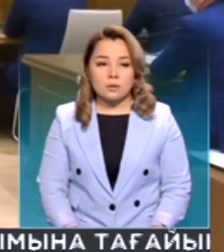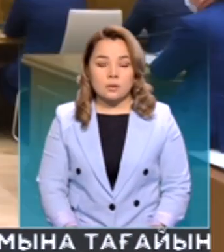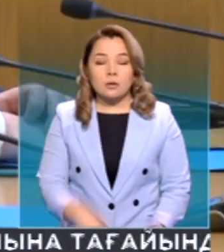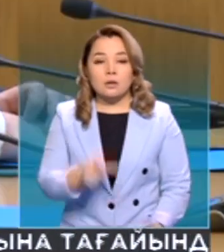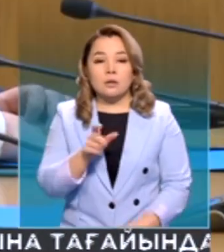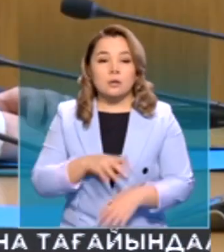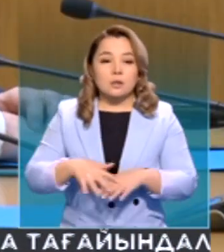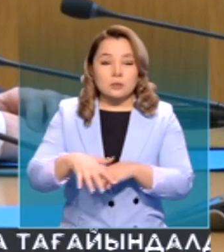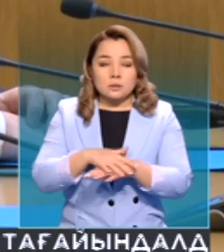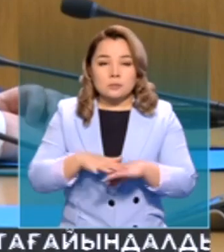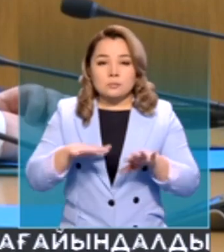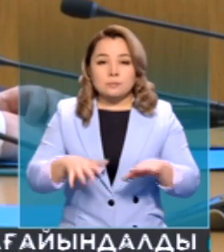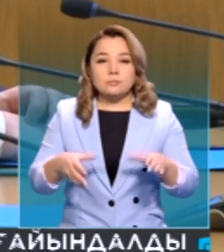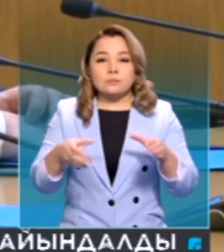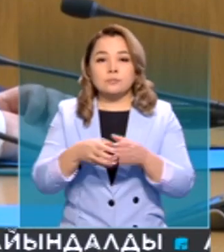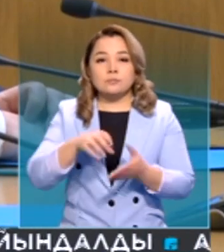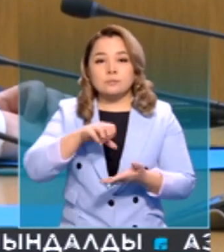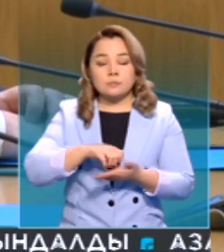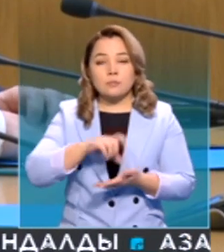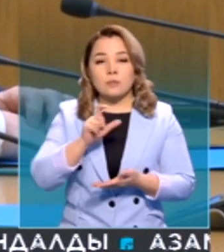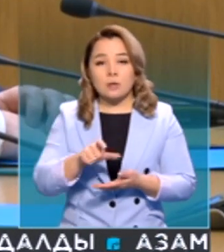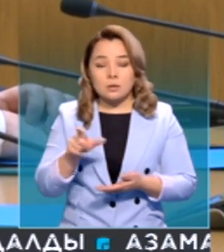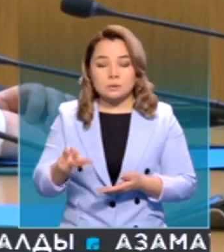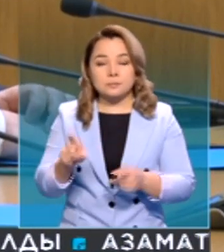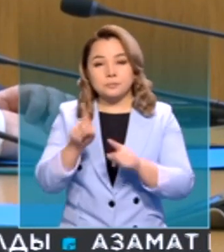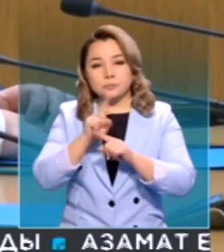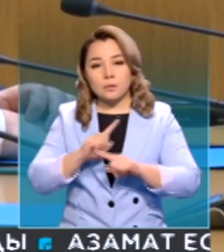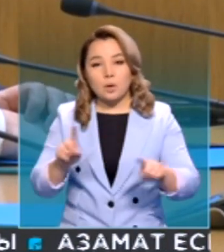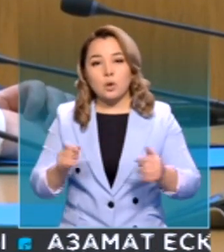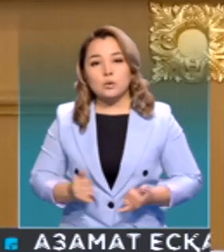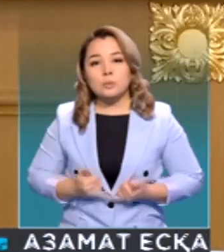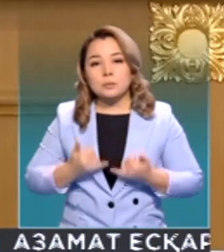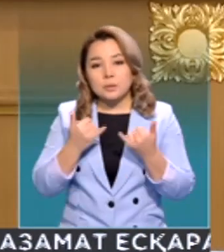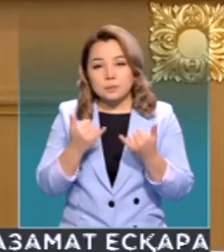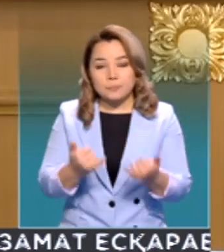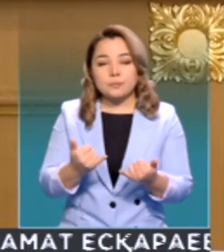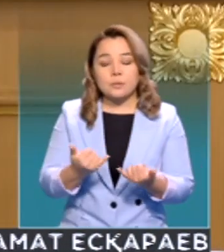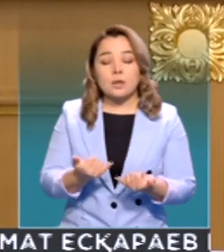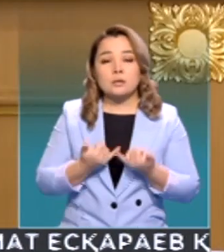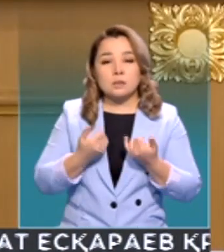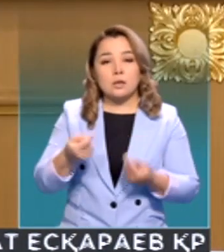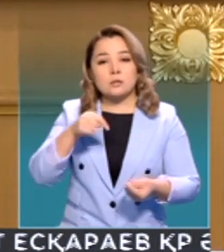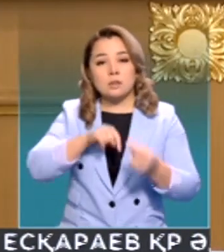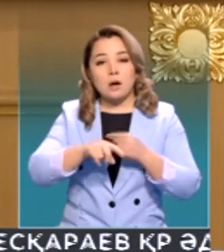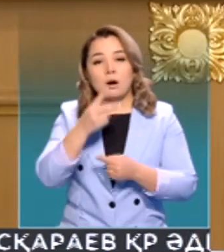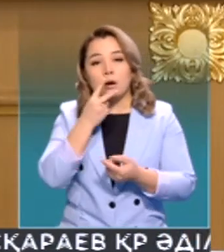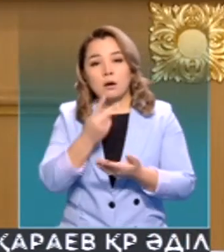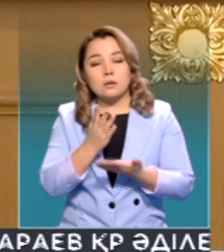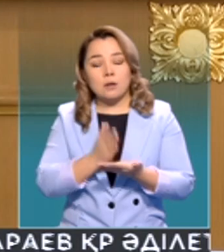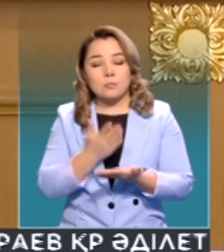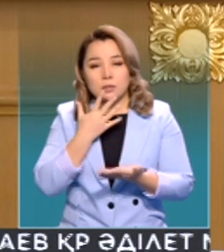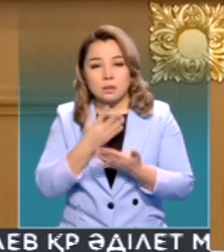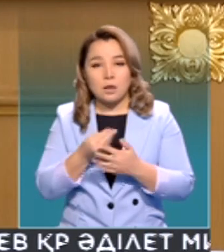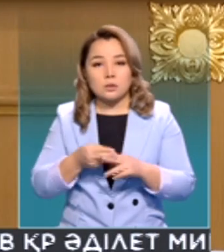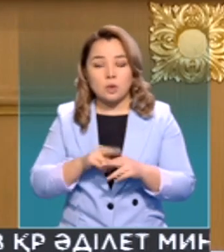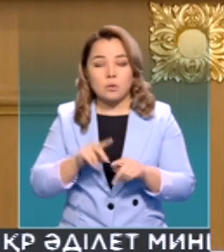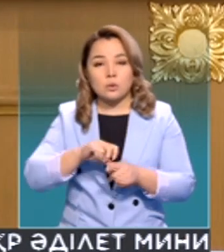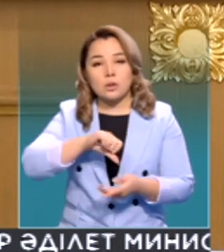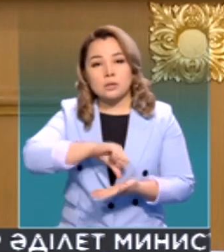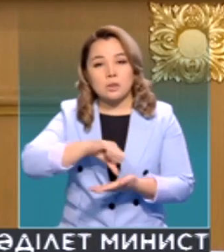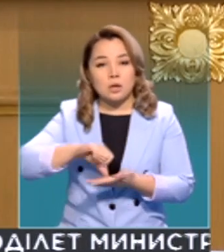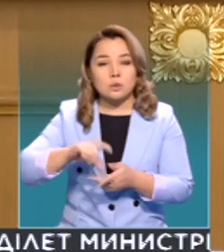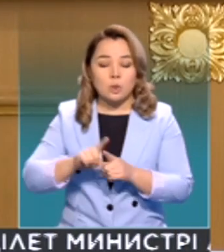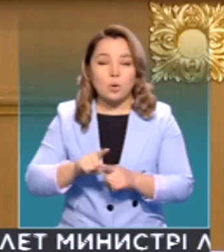Халқымыз қарақылды, қажаран қазыларға ерекше құрметпен, сыйластықпен қарайды. Тура бие тоған жоқ